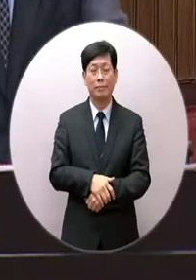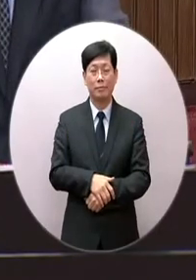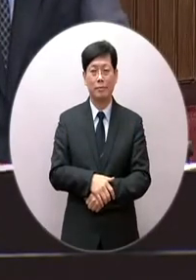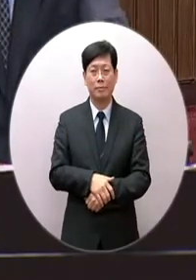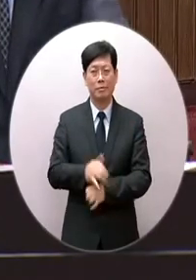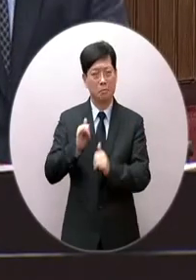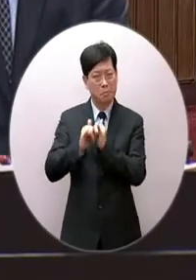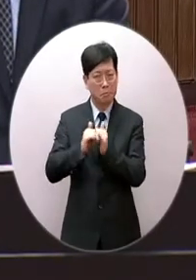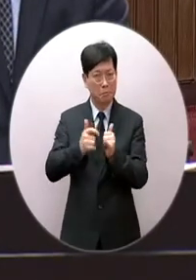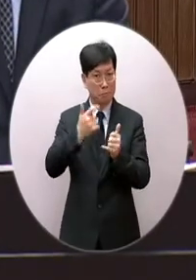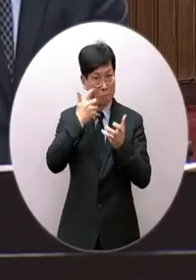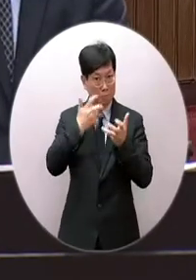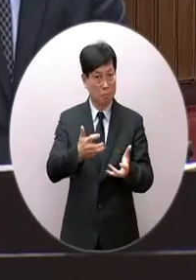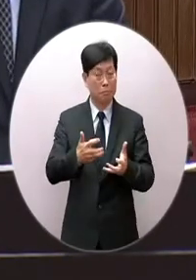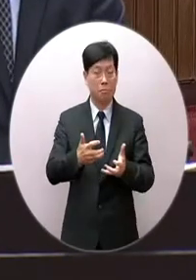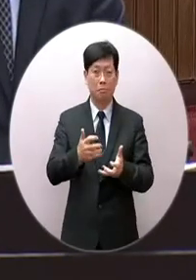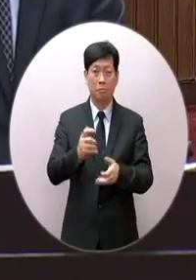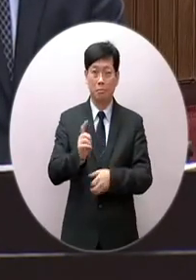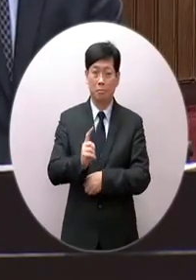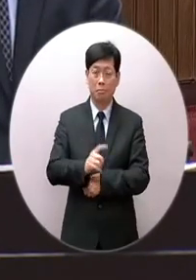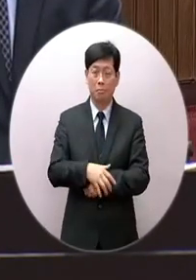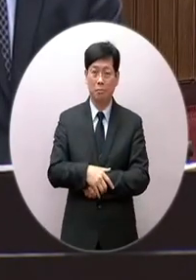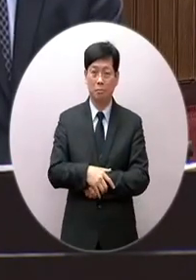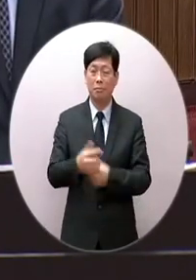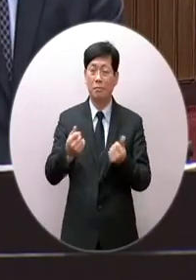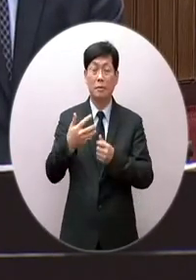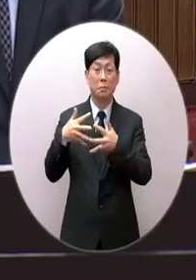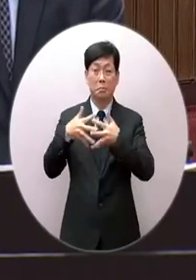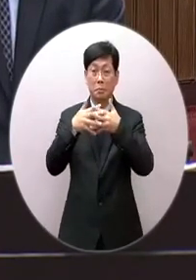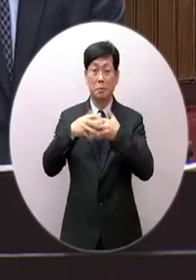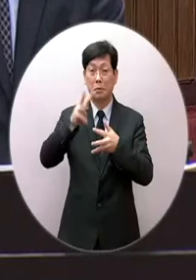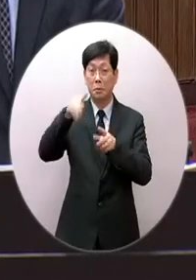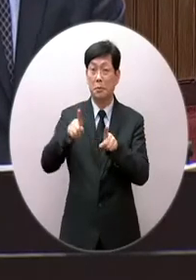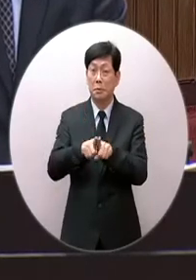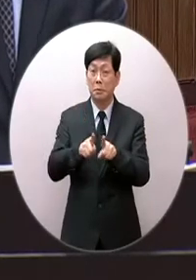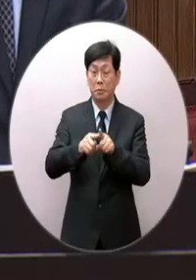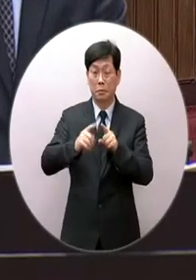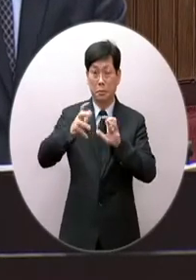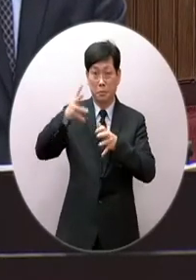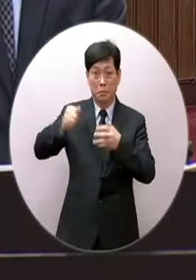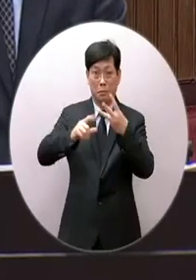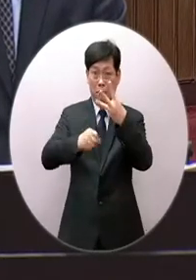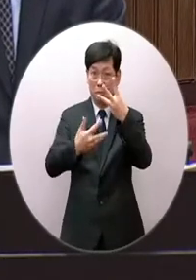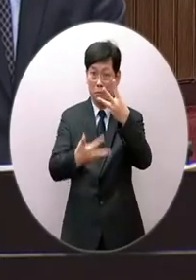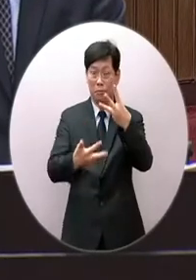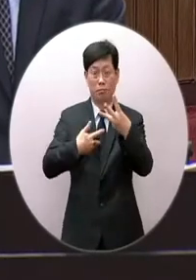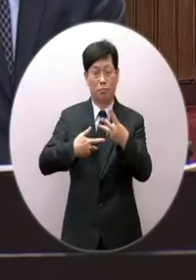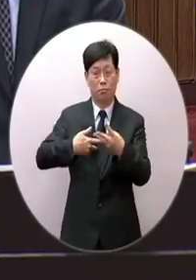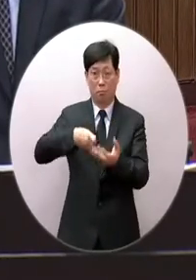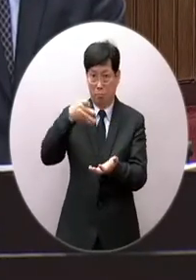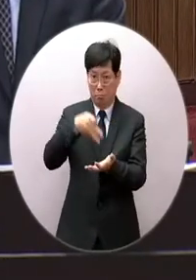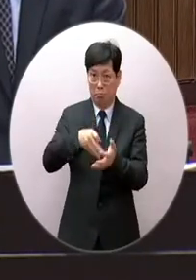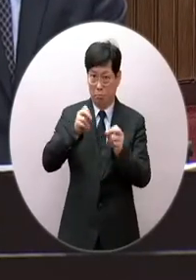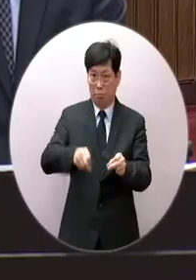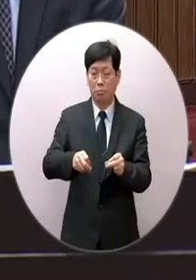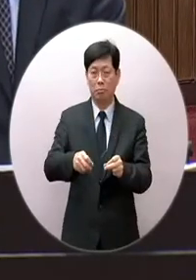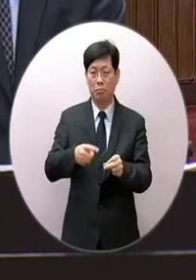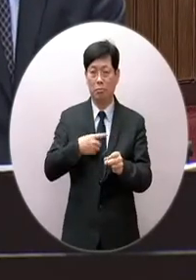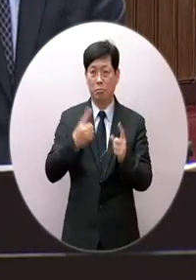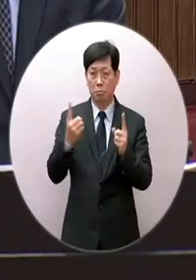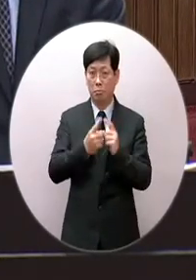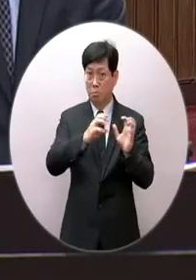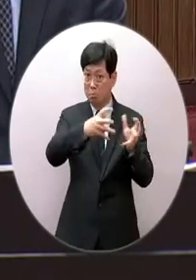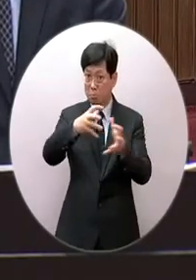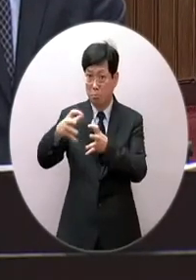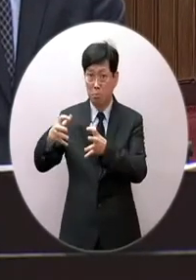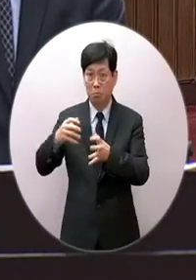家很着重的，就尤其川普总统在3月8号签署了一些对于。世界各